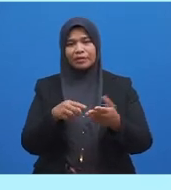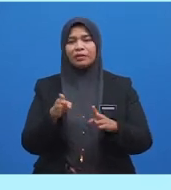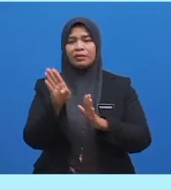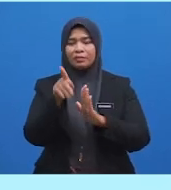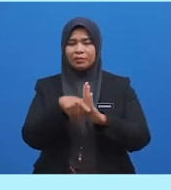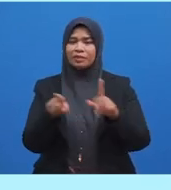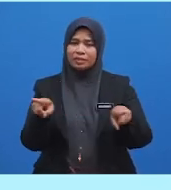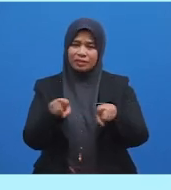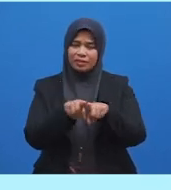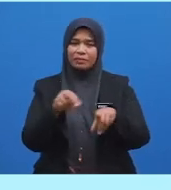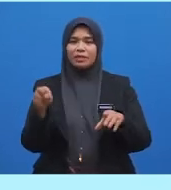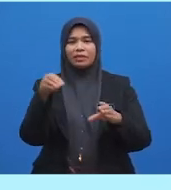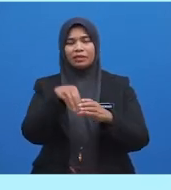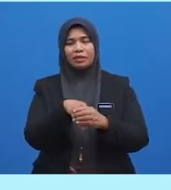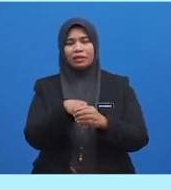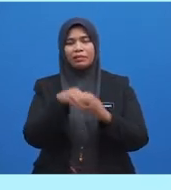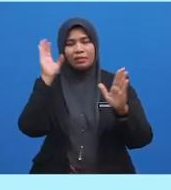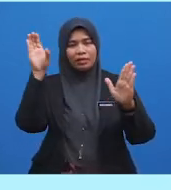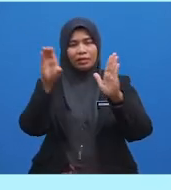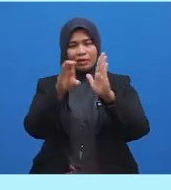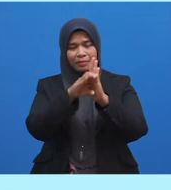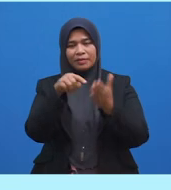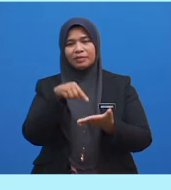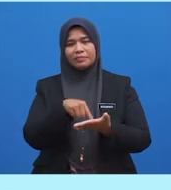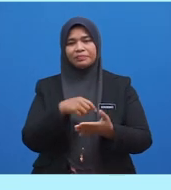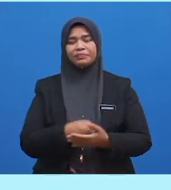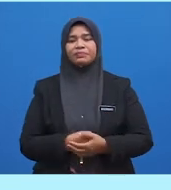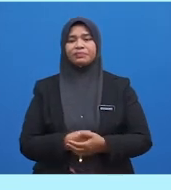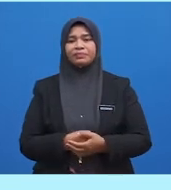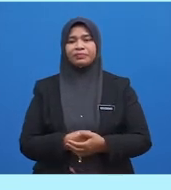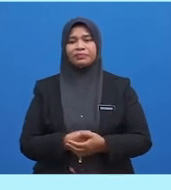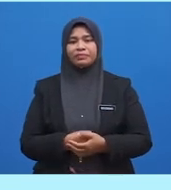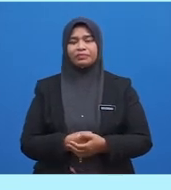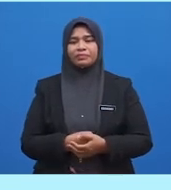persamaan dalam gambar-gambar ini ya